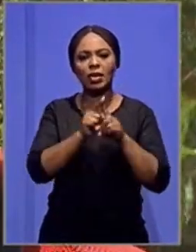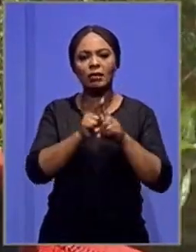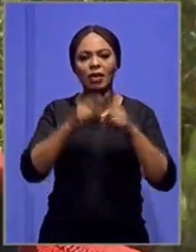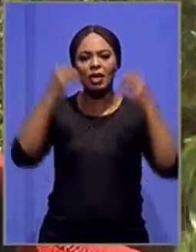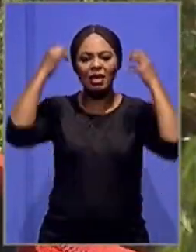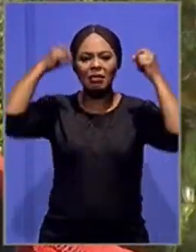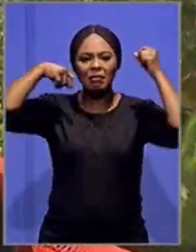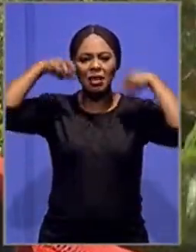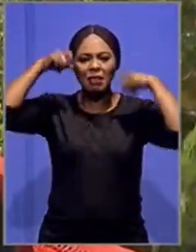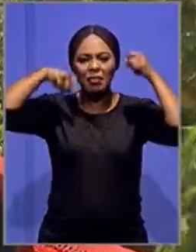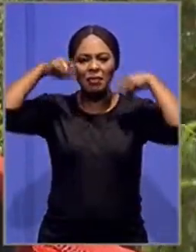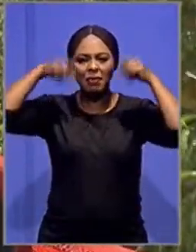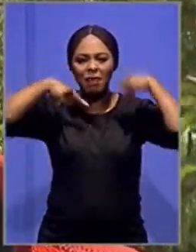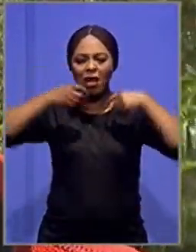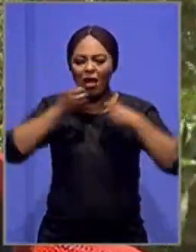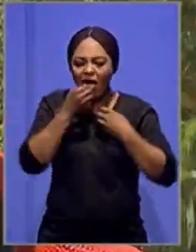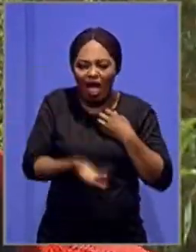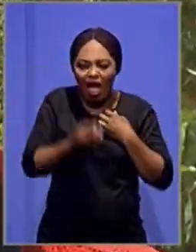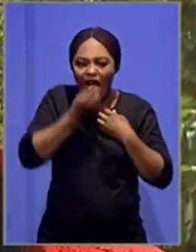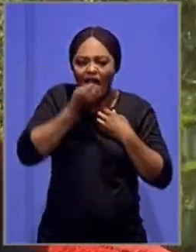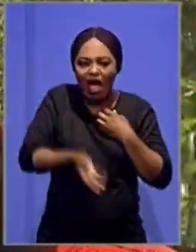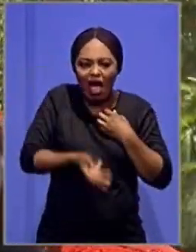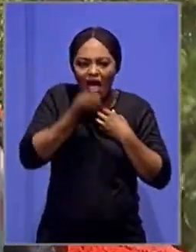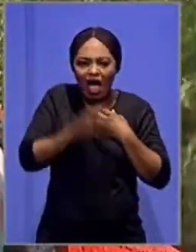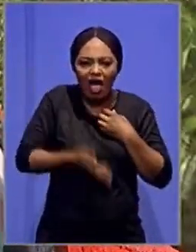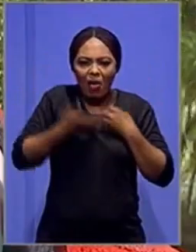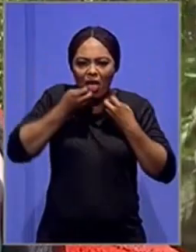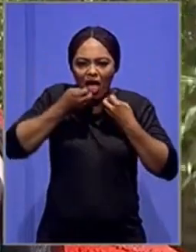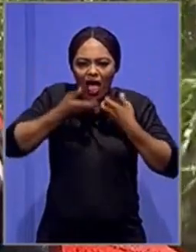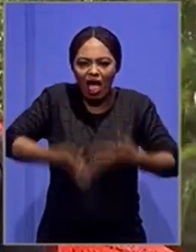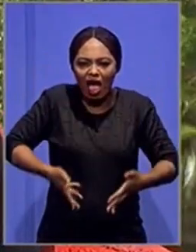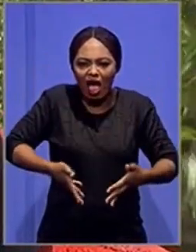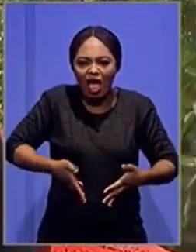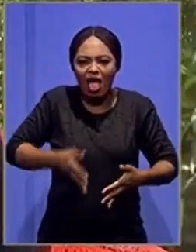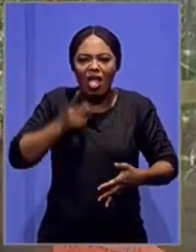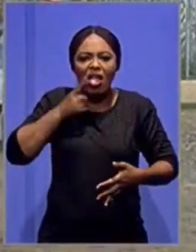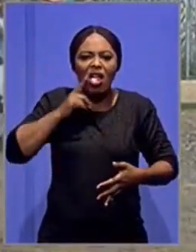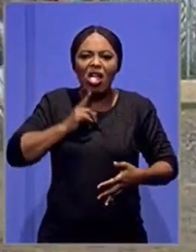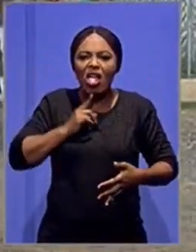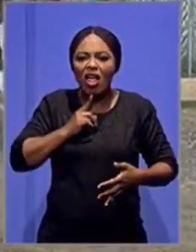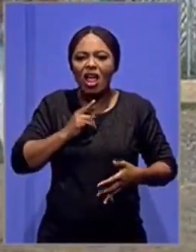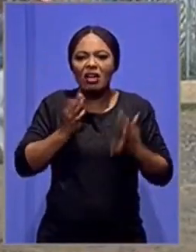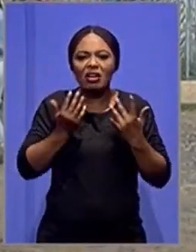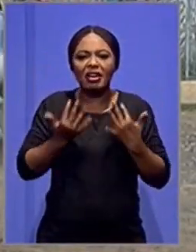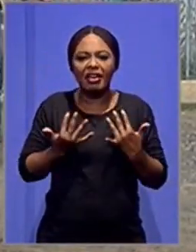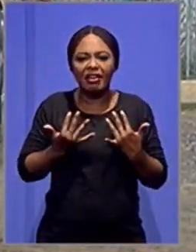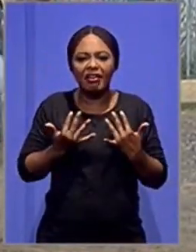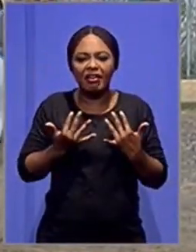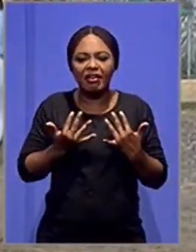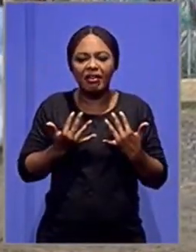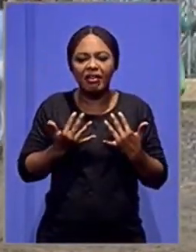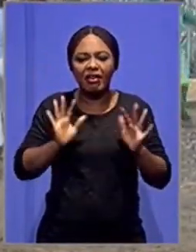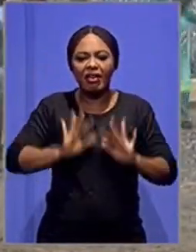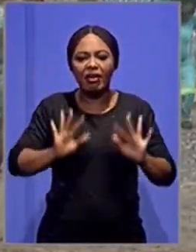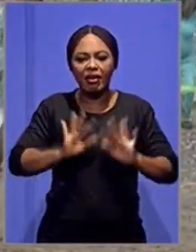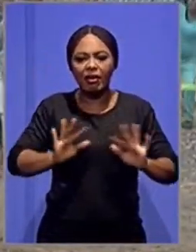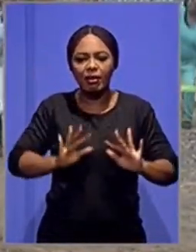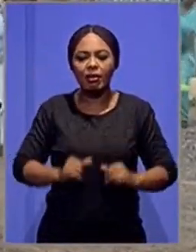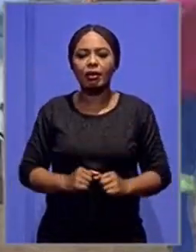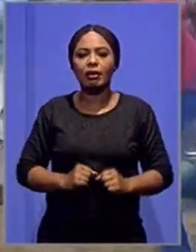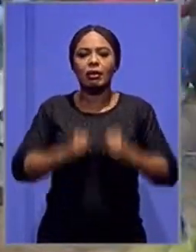tlhatsitse a ithatsitse ka matlhatsa a tshologa ditete tse di-green baagi ba ba neng ba dira ditshupetso